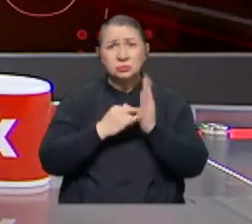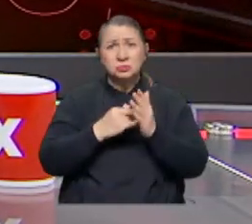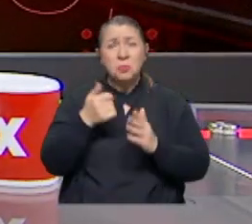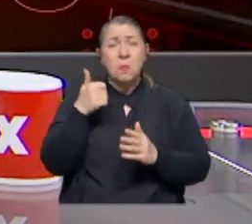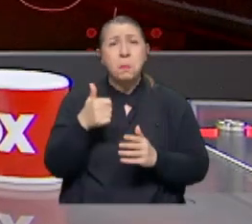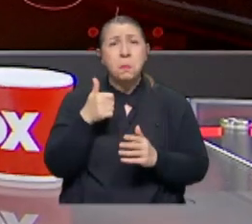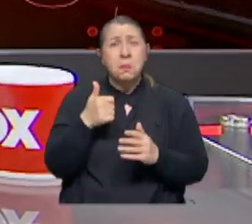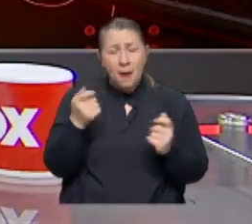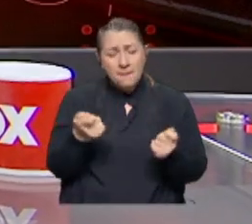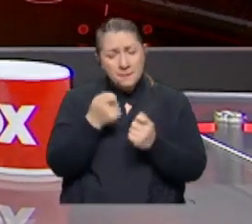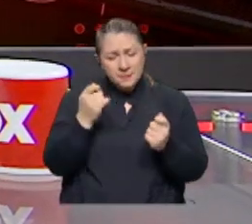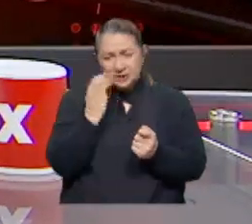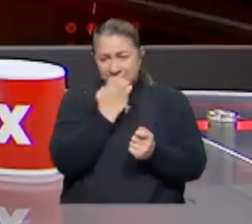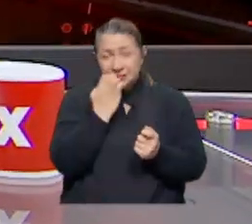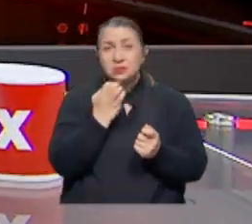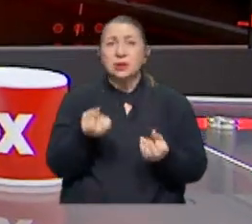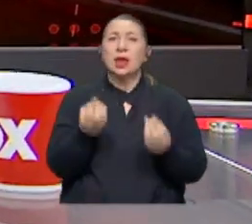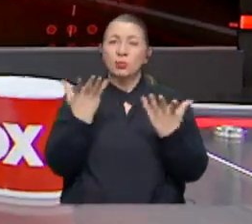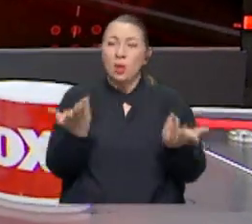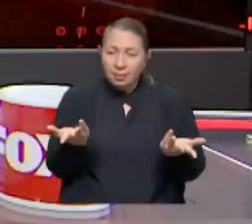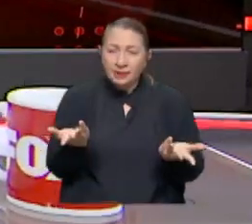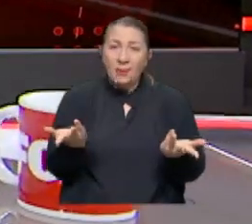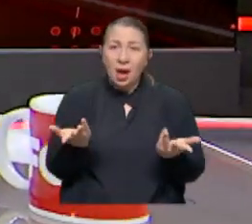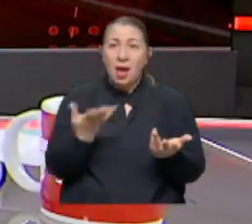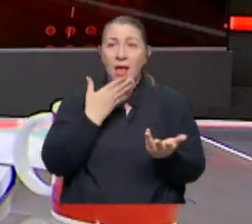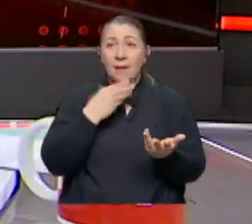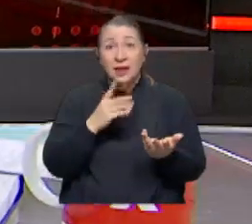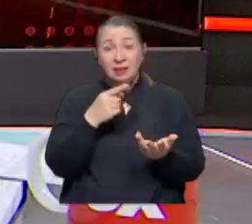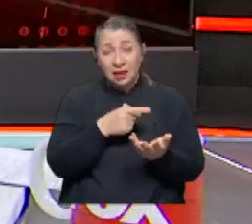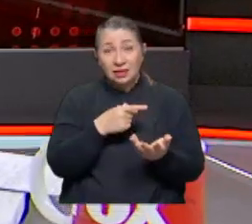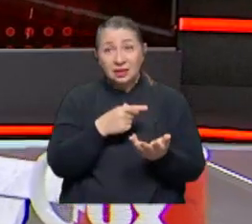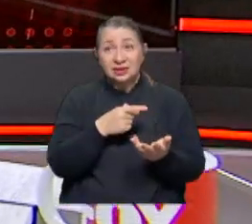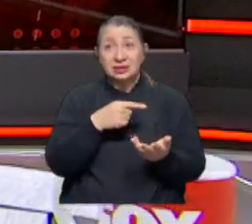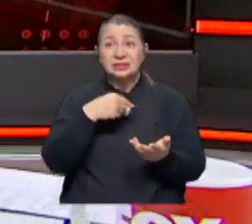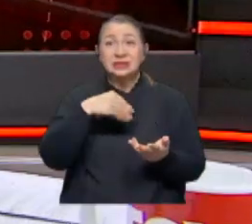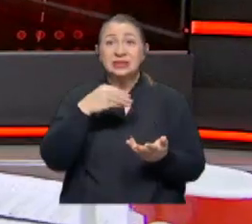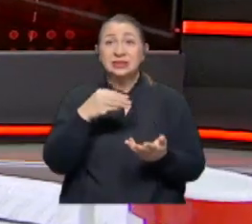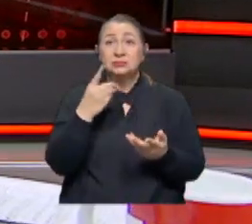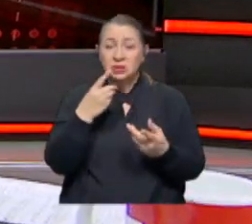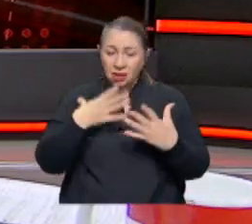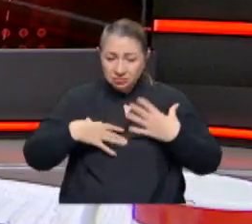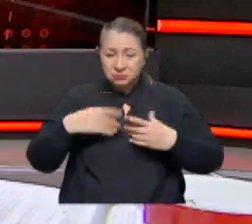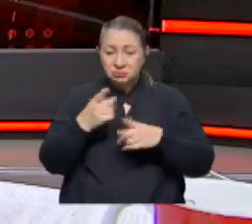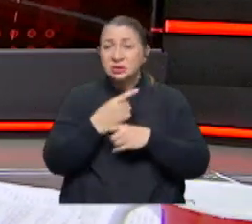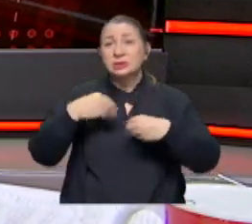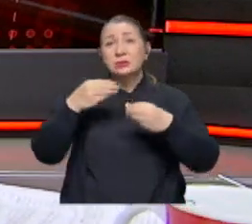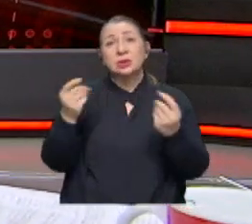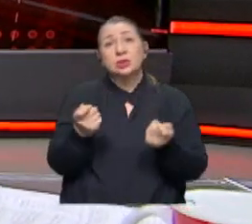geçinmeye çalışıyorlar. Geçinemiyorlar elbette. Ne yapıyorlar? Emekliden satılık bir şeyler satmaya çalışıyorlar.